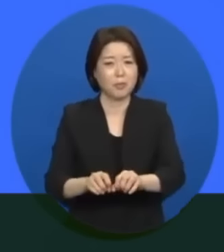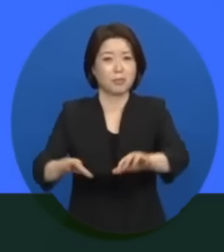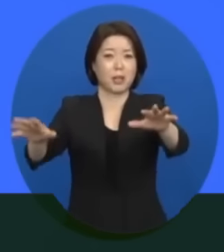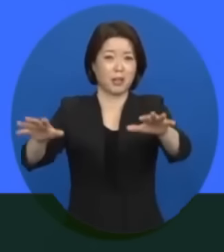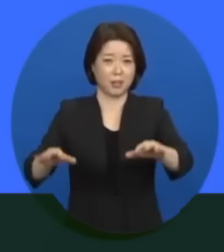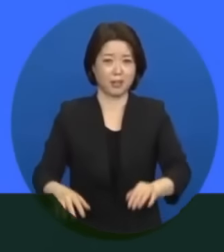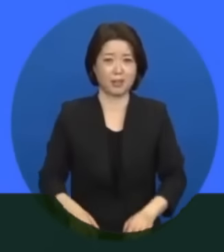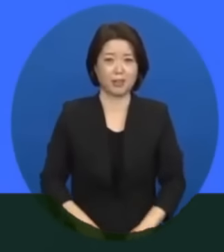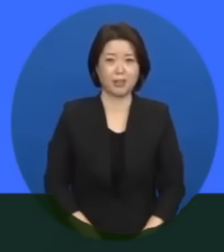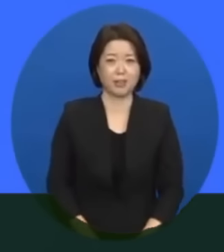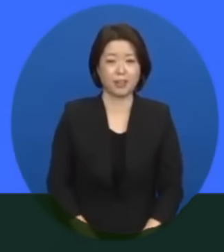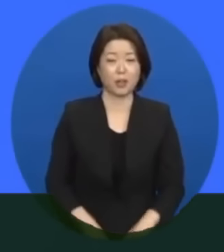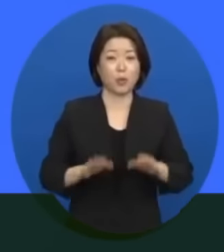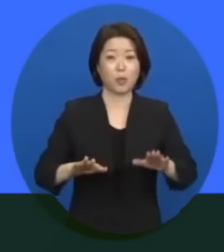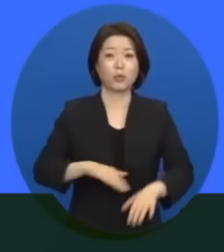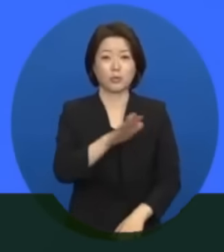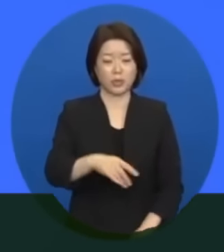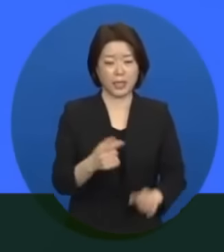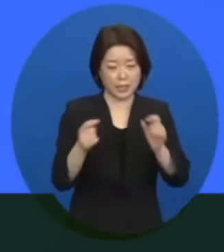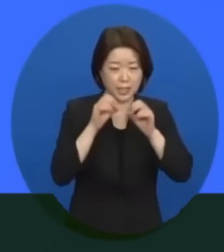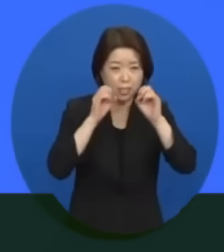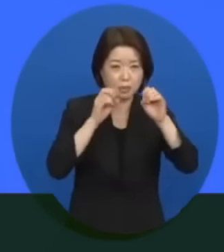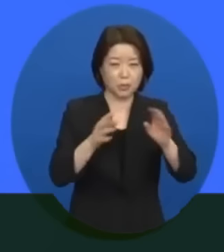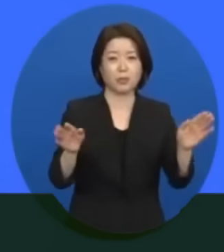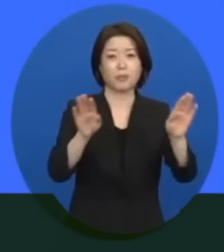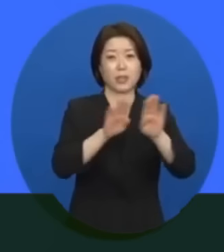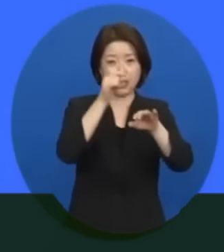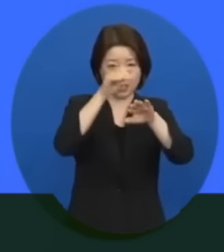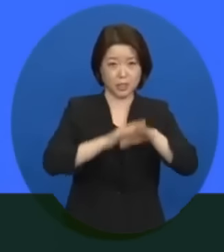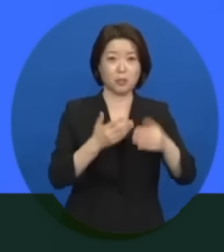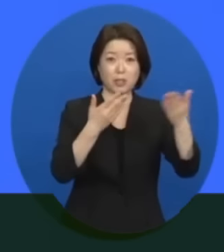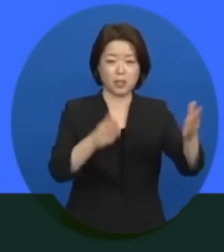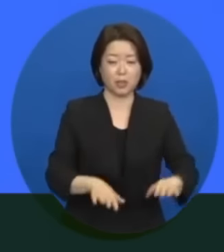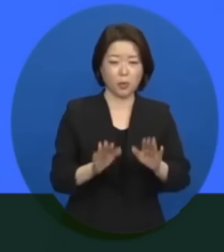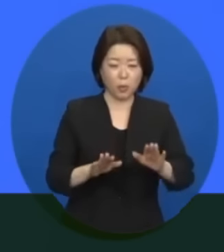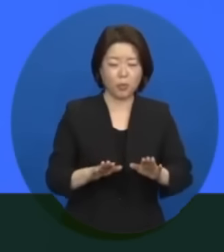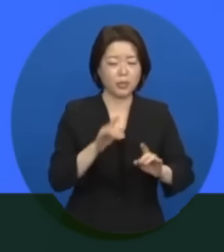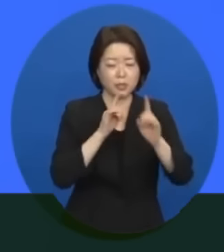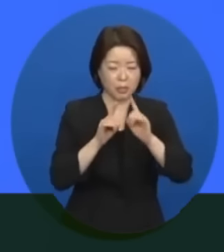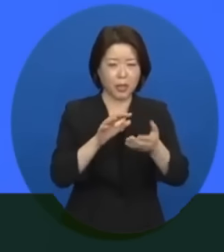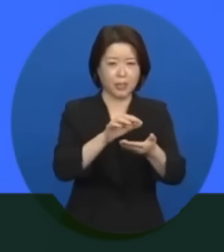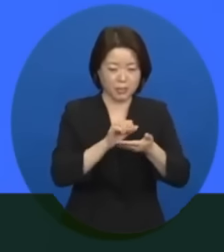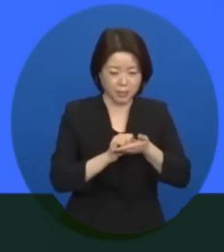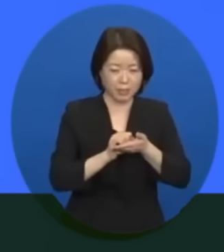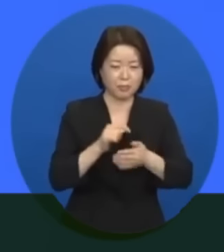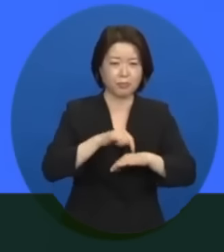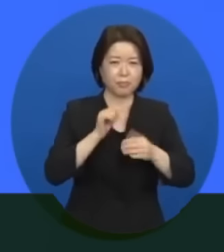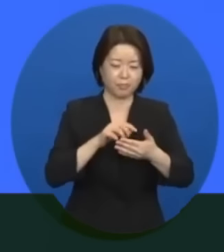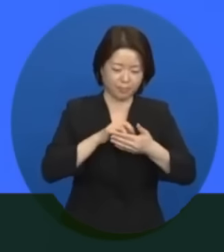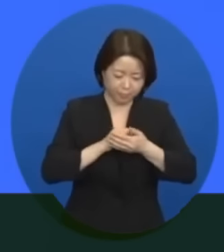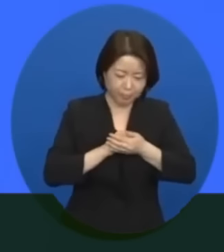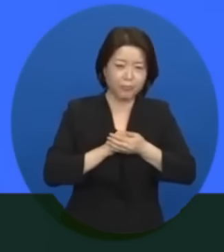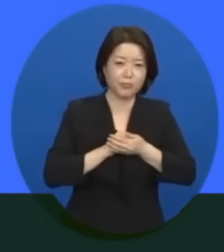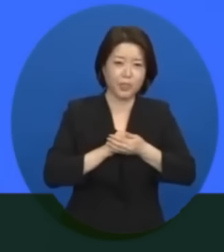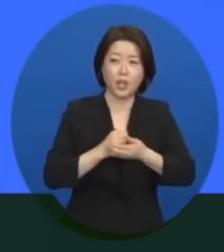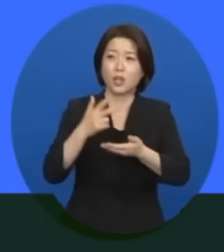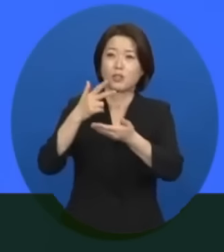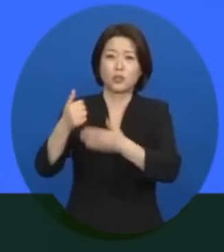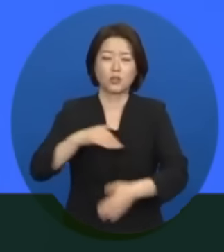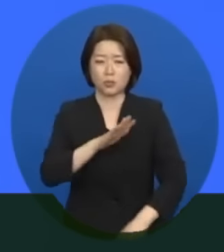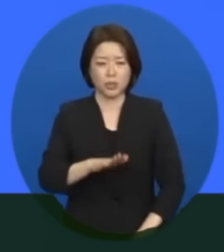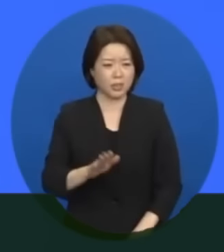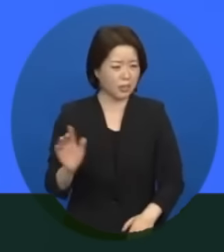하리라 늘가 기 다 예배를 드리면서 늘이 말씀을가 새겨서 주님 우리는